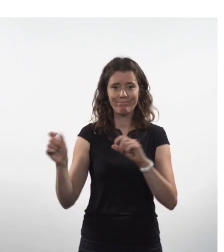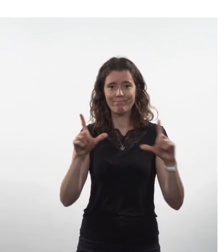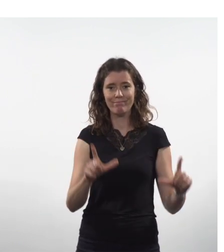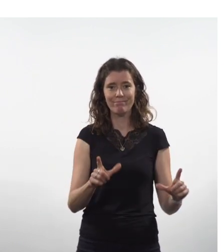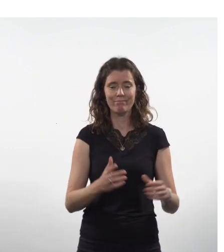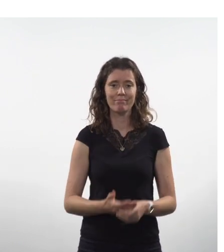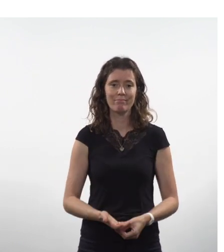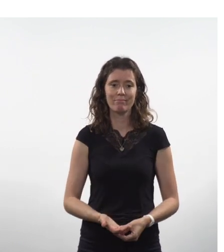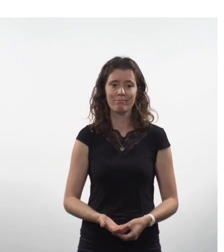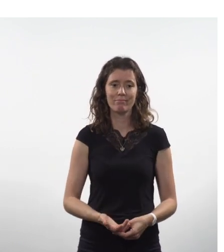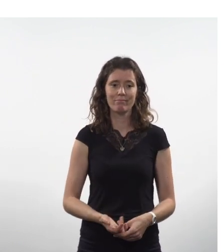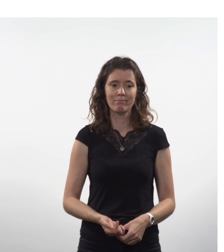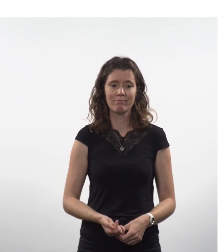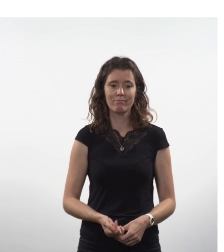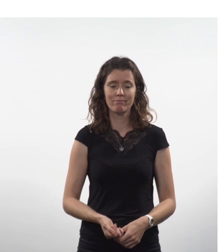suivant.